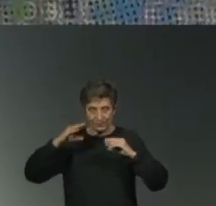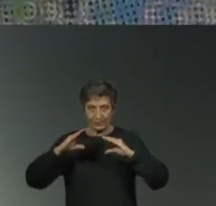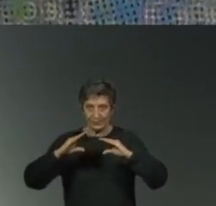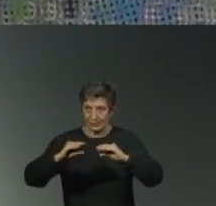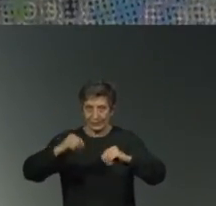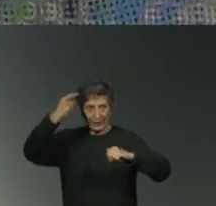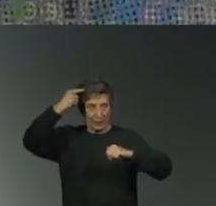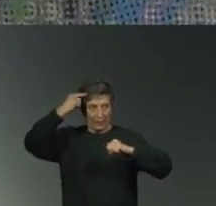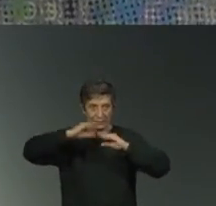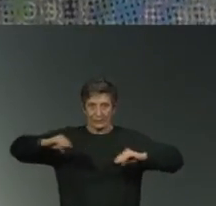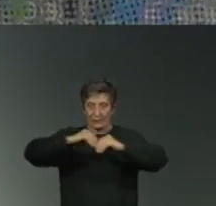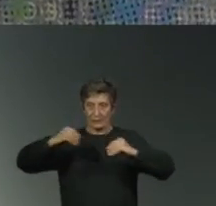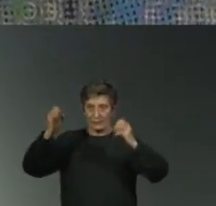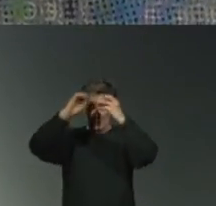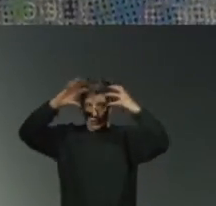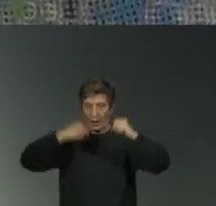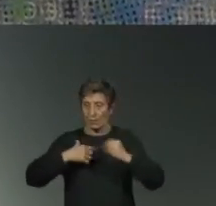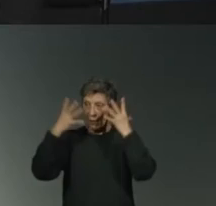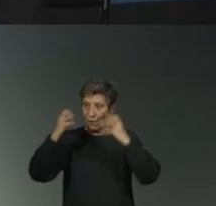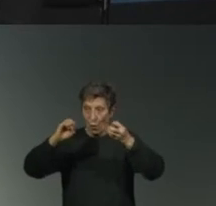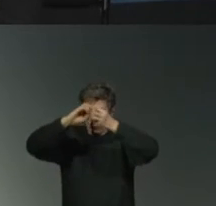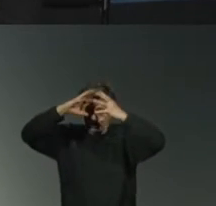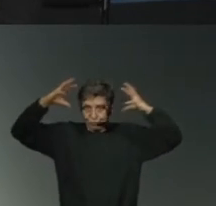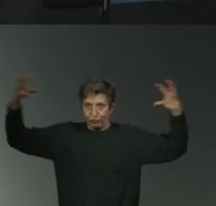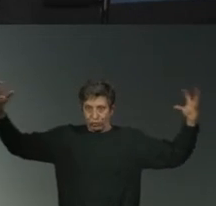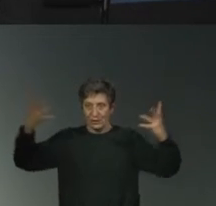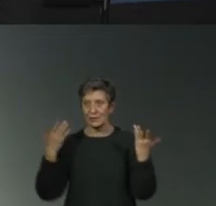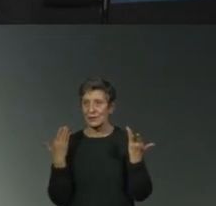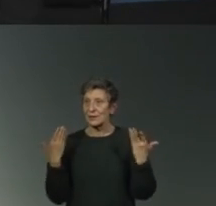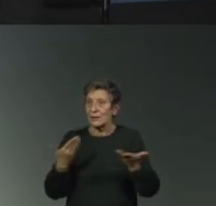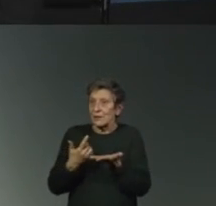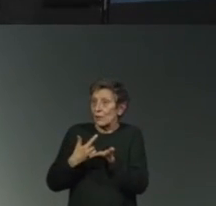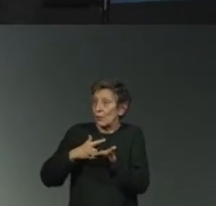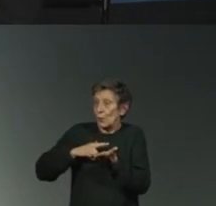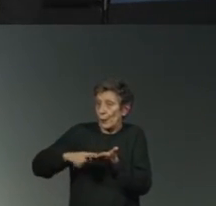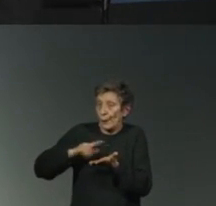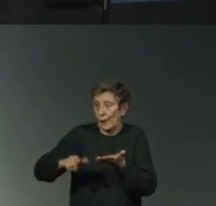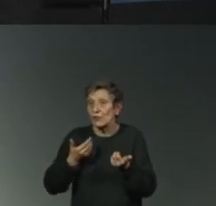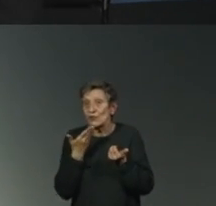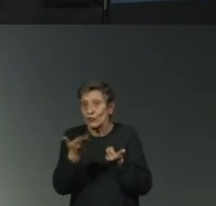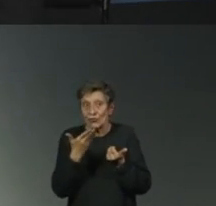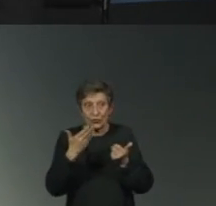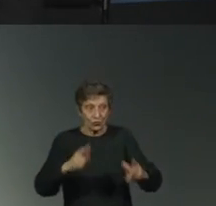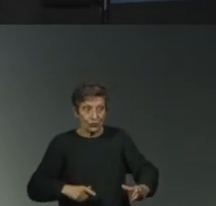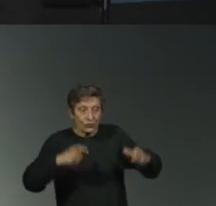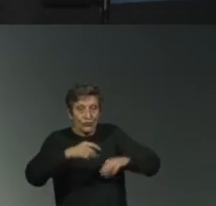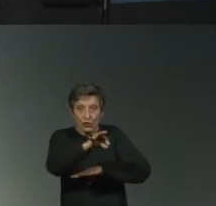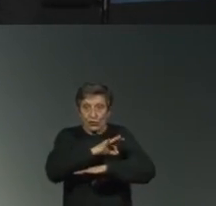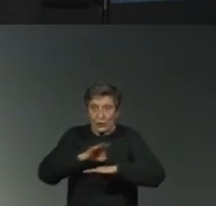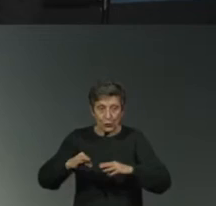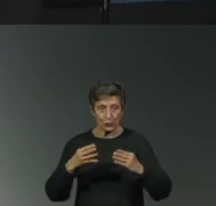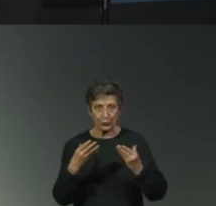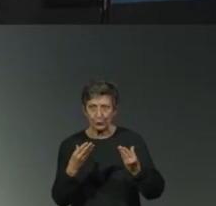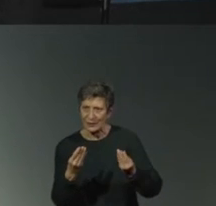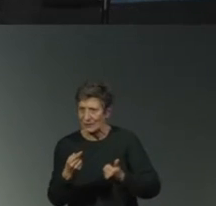le langage architectural, le langage plastique. Dans mon cas, il me parle véritablement. Et